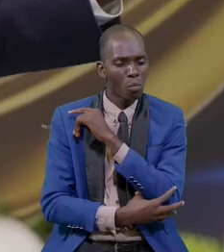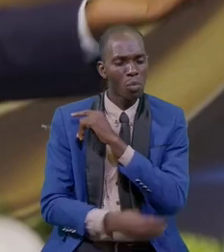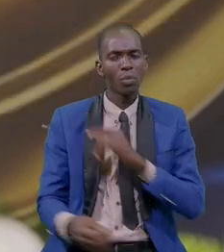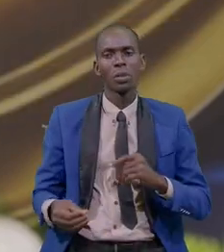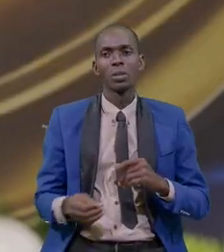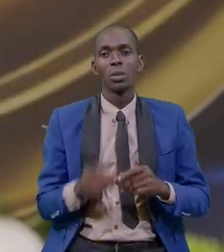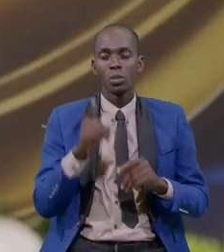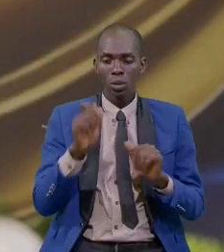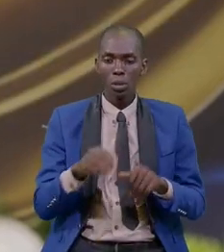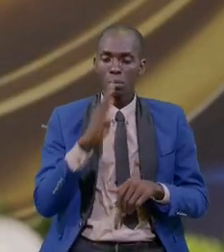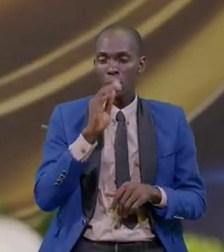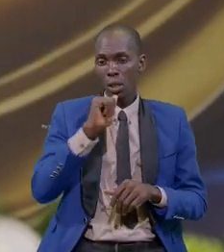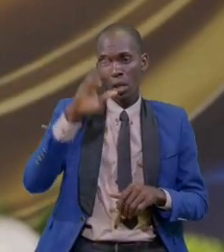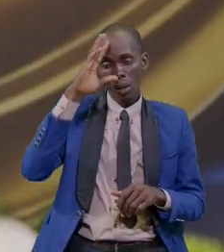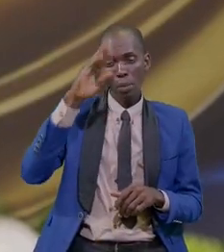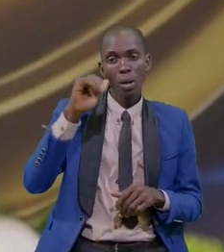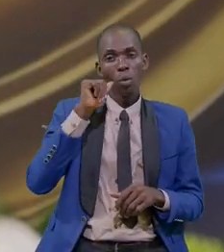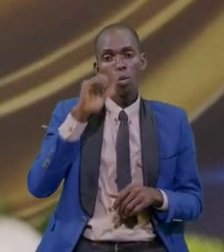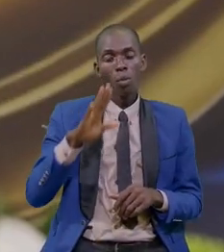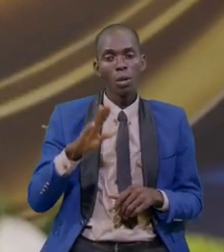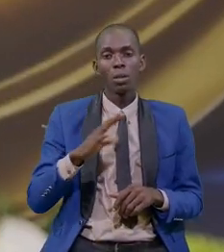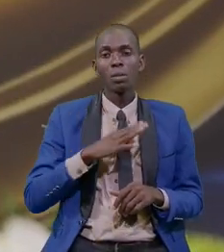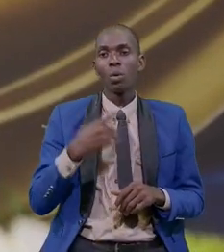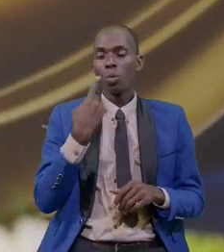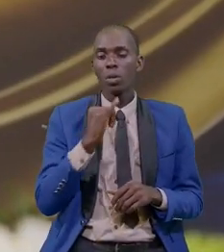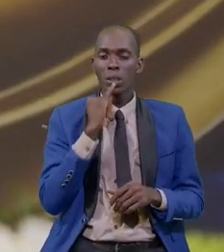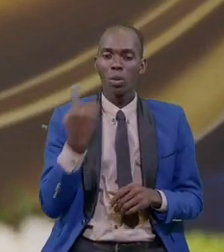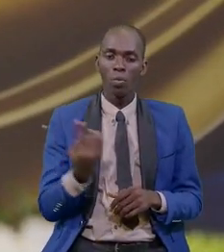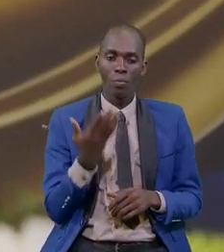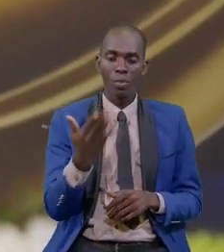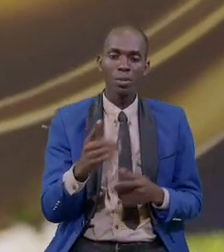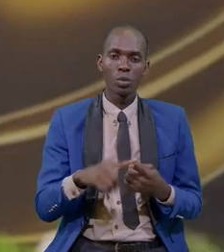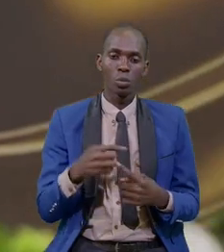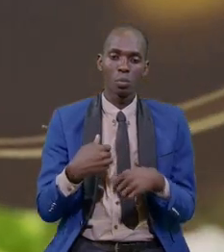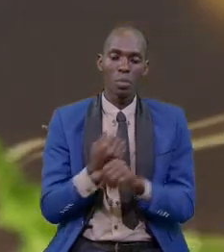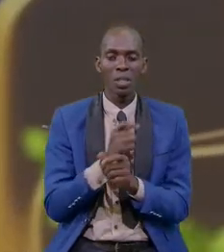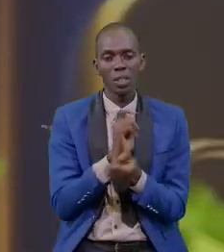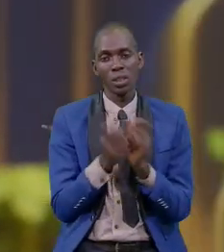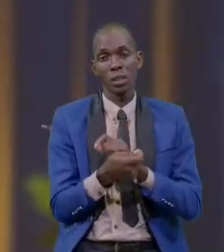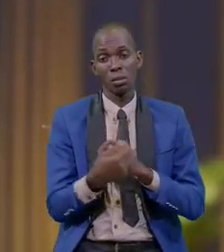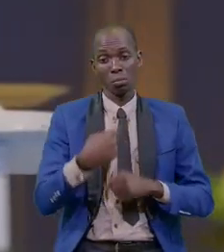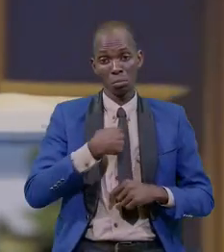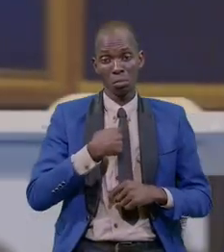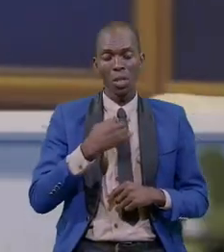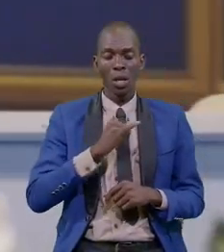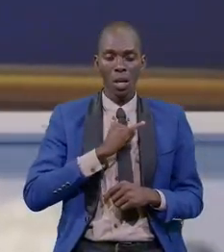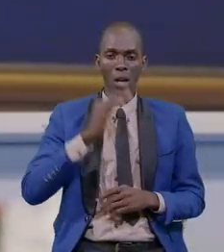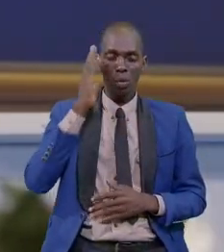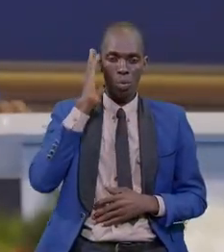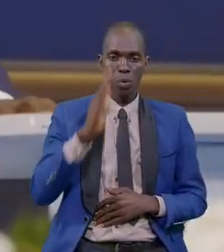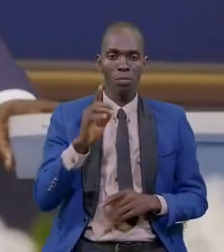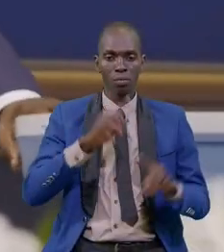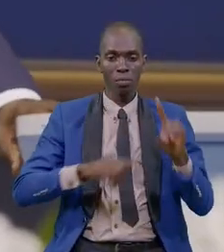homme, soyez une femme disponible pour amener le changement. Moi, je le ferai. Moi, je